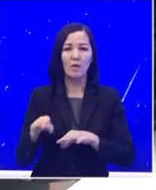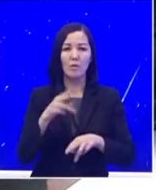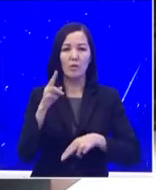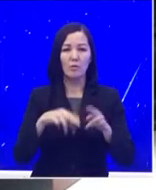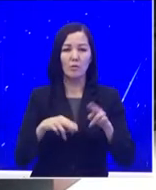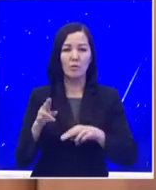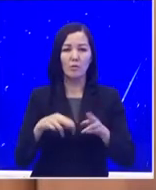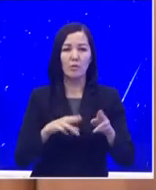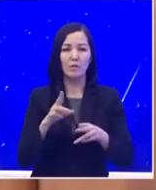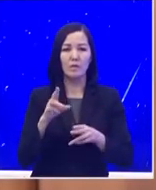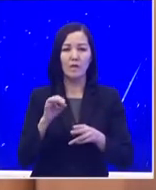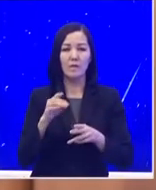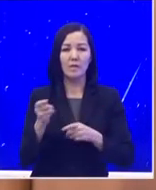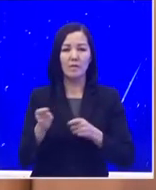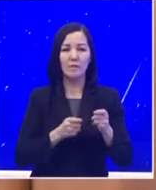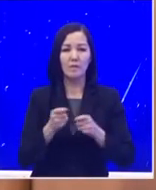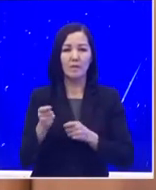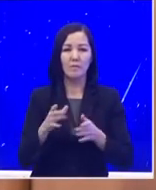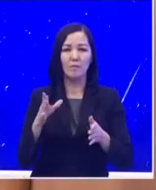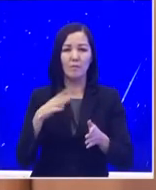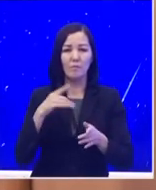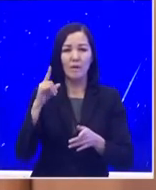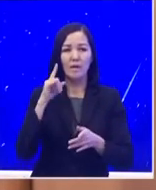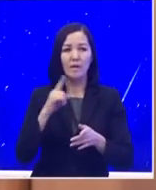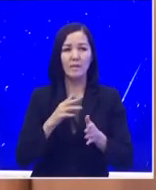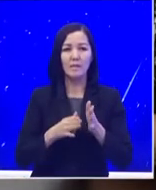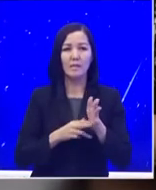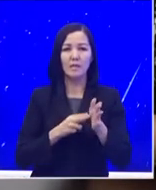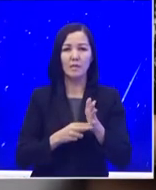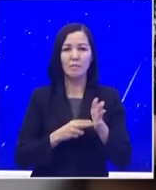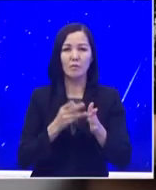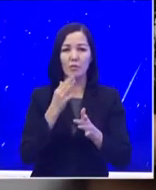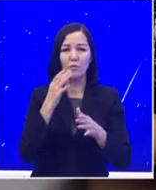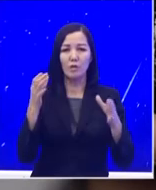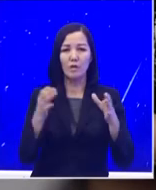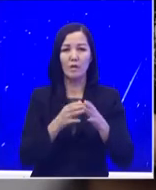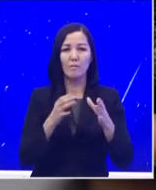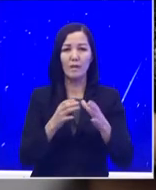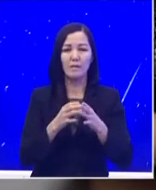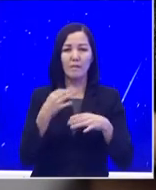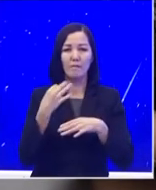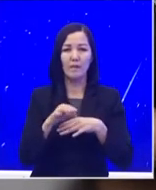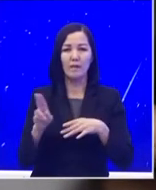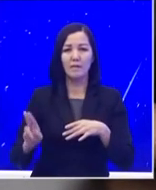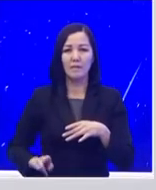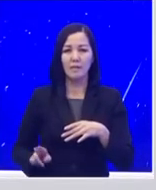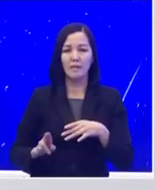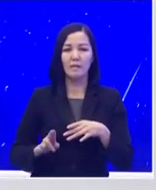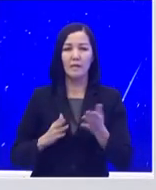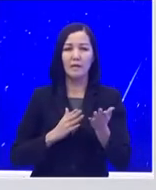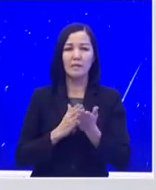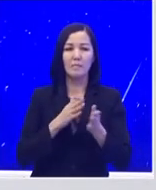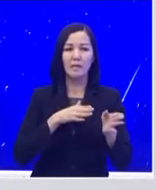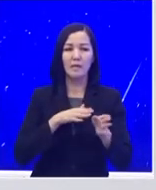сәулет қала құрылыстық кадастр басқармасында жетекші, Қазақстан темір жолы ұлттық компания акционерлік қоғамының филиал директоры лауазымдарында